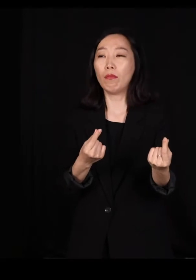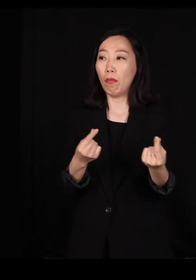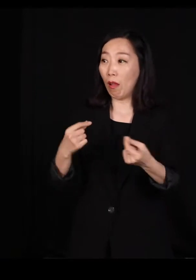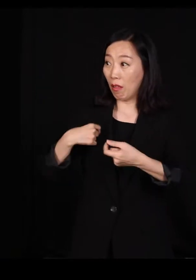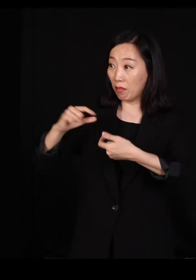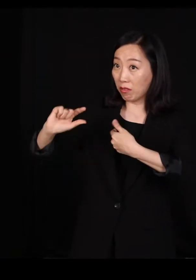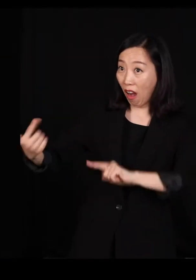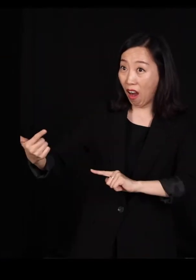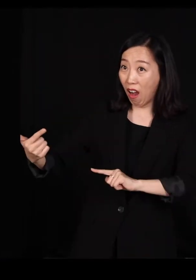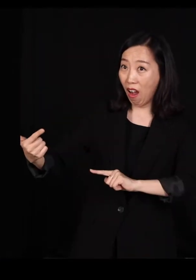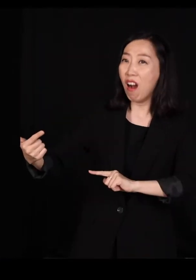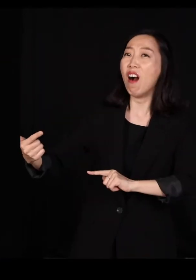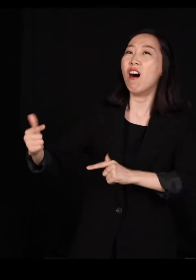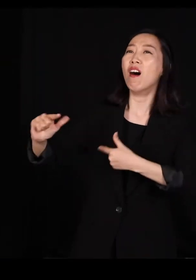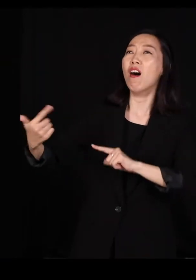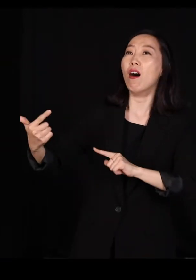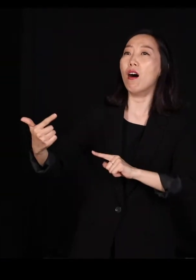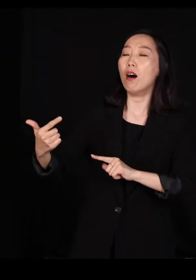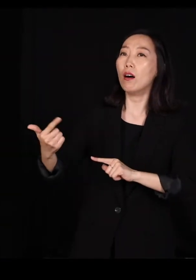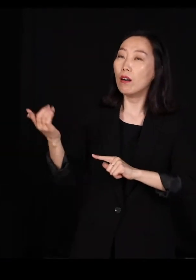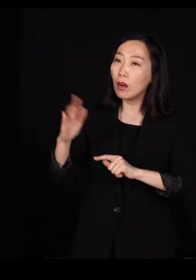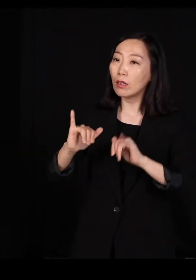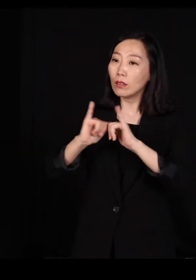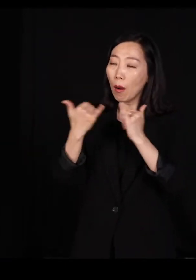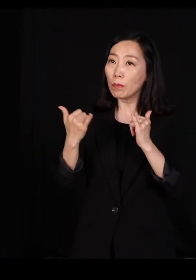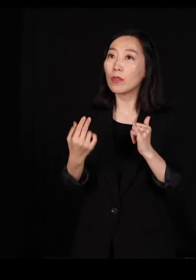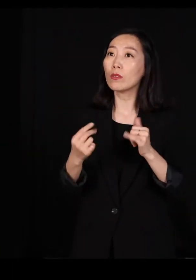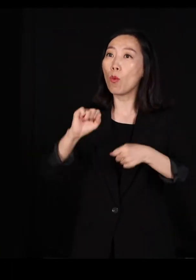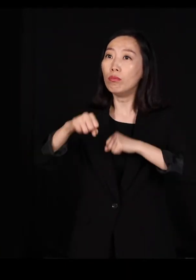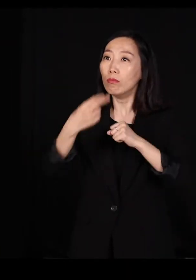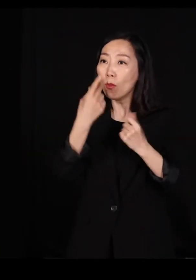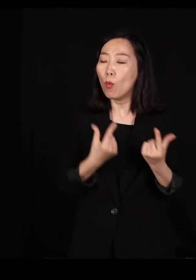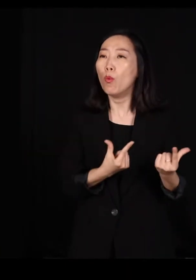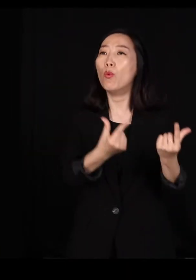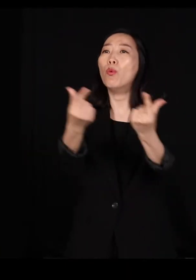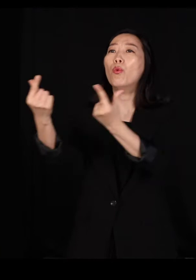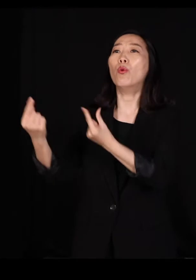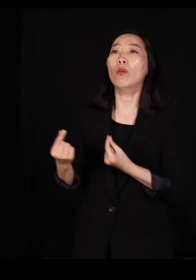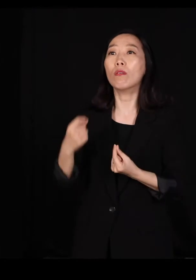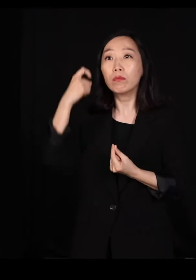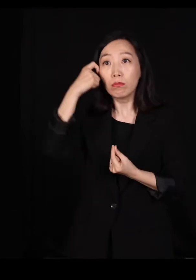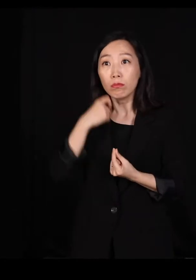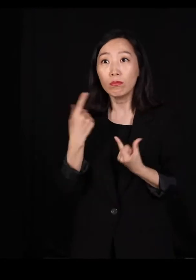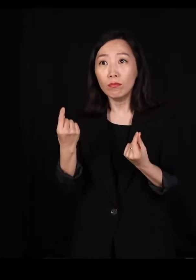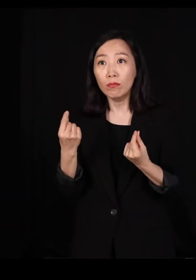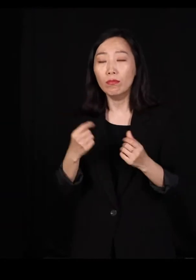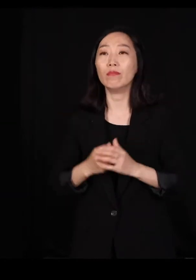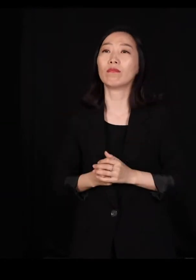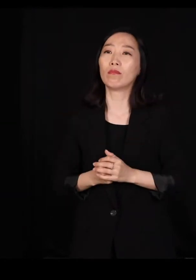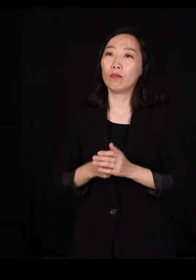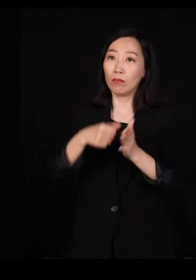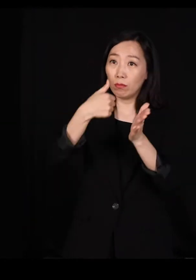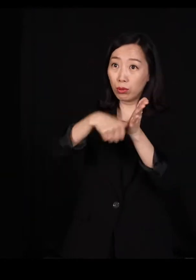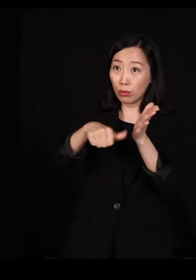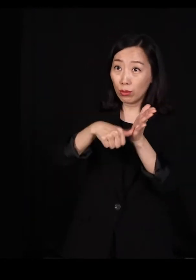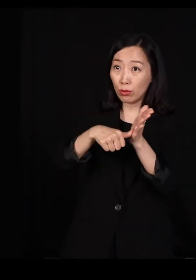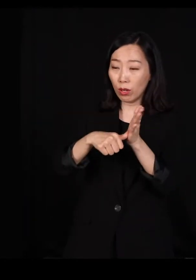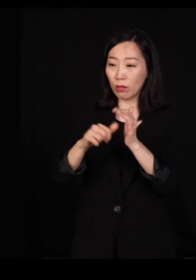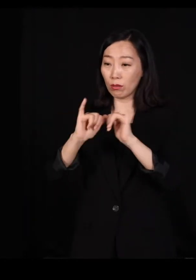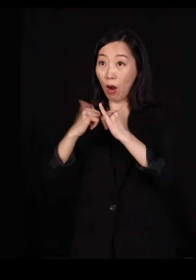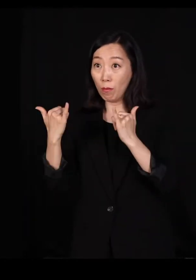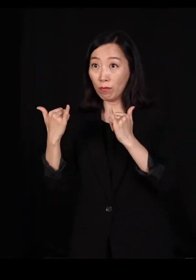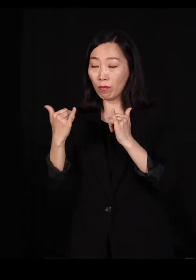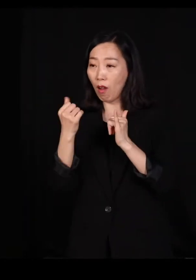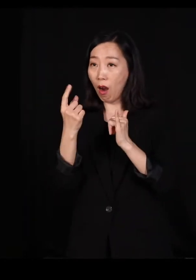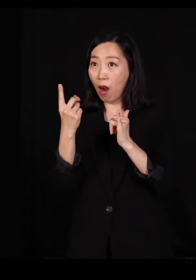나와 다르다고 볼 수도 있습니다. 동물에게서도 우리는 생명으로서의 동질감을 느낄 수도 있고요. 심지어 사물과도 일체화가